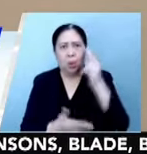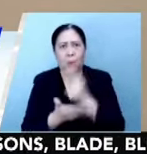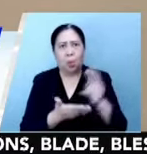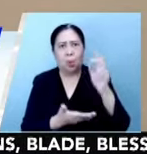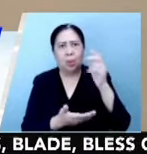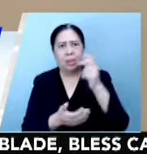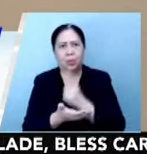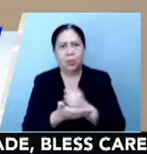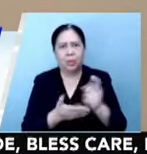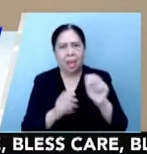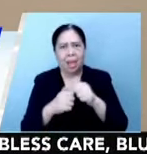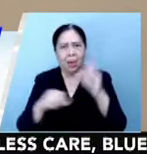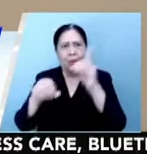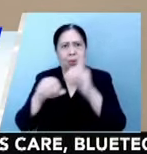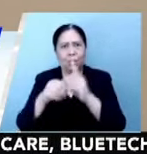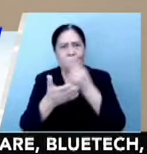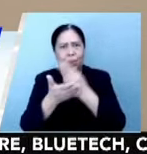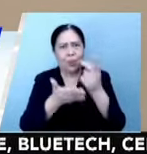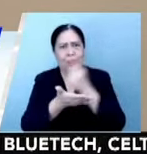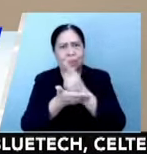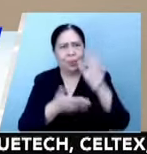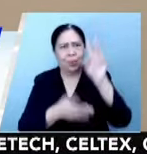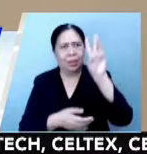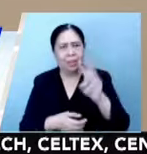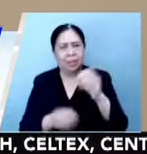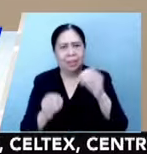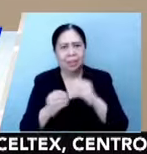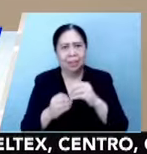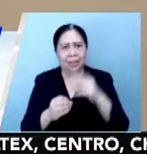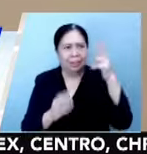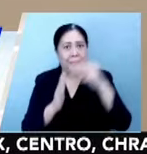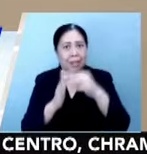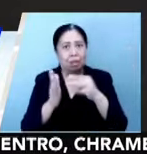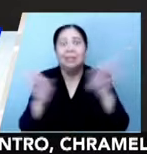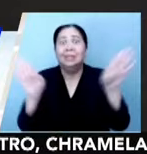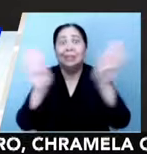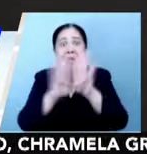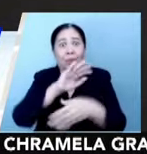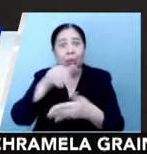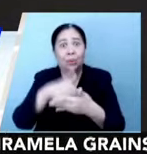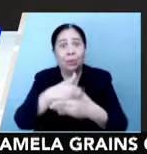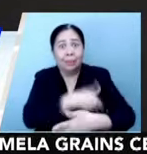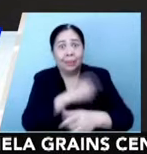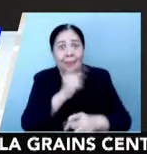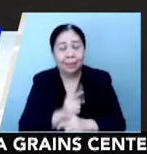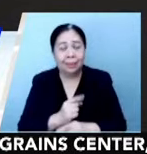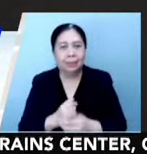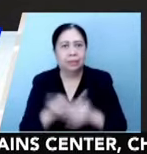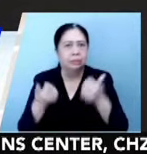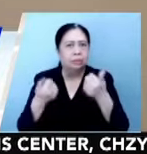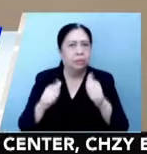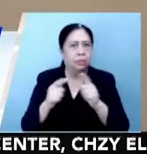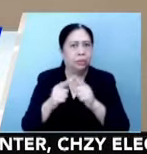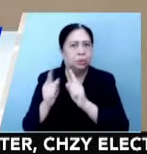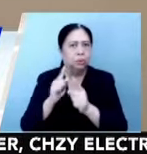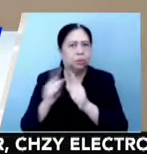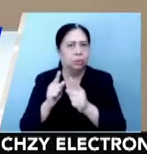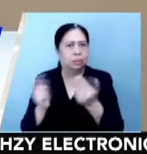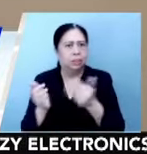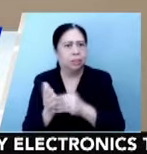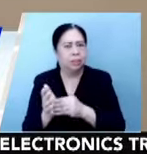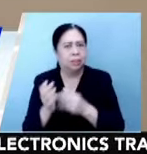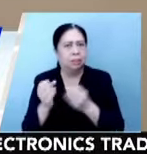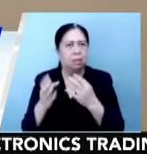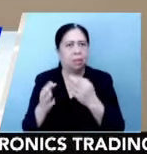paano ka magdi-deposit ng Good Friday ng mahigit 3 million? Eh sarado naman lahat ang bangko nun. Sinubok pa raw niya itong kausapin ulit. Ang dami na niyang